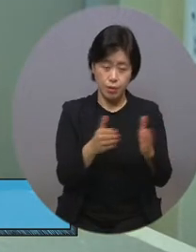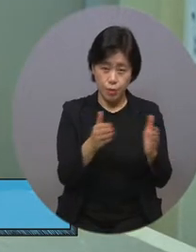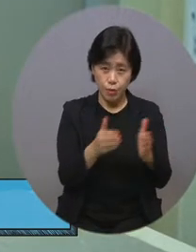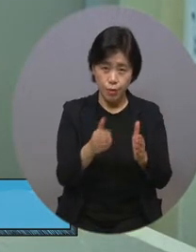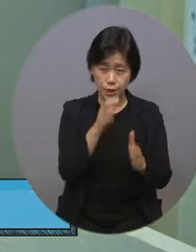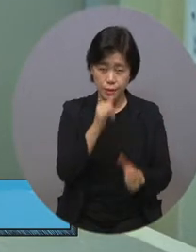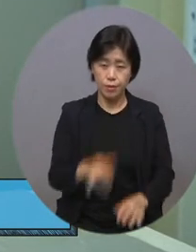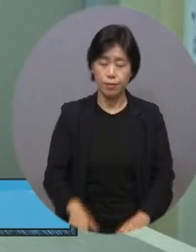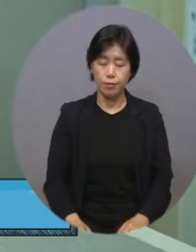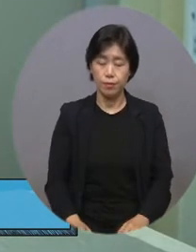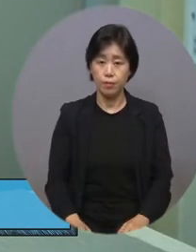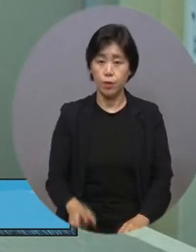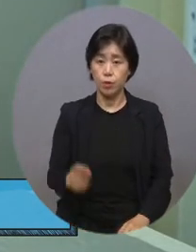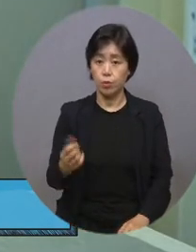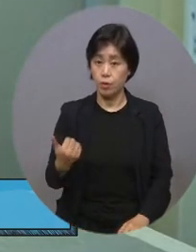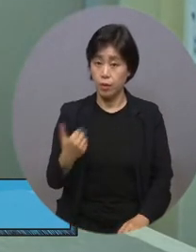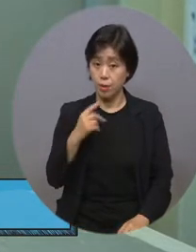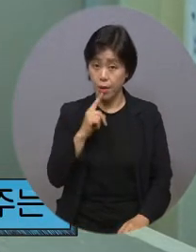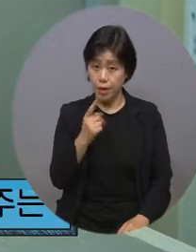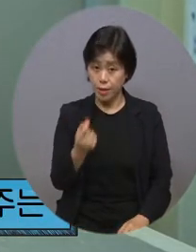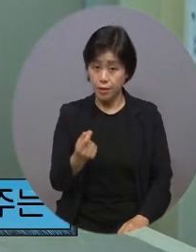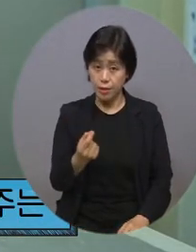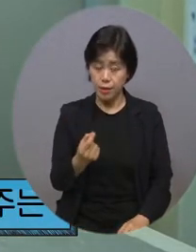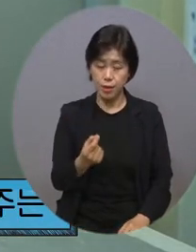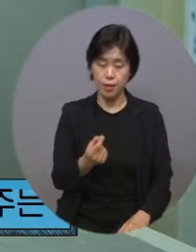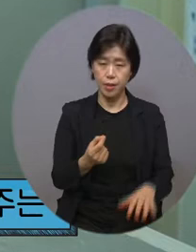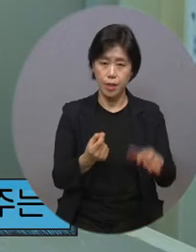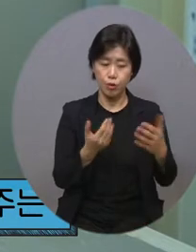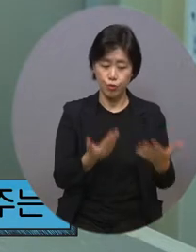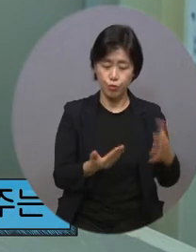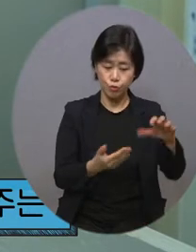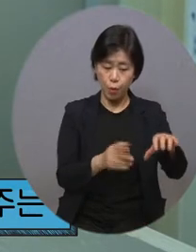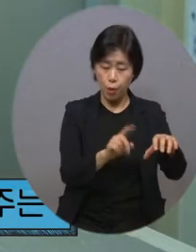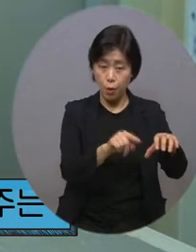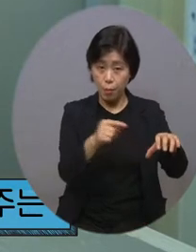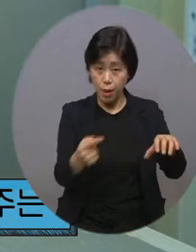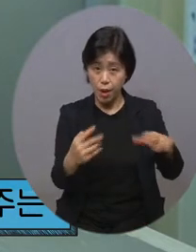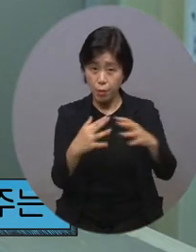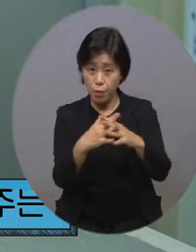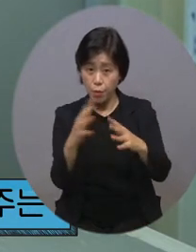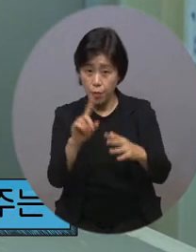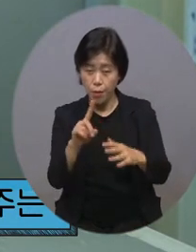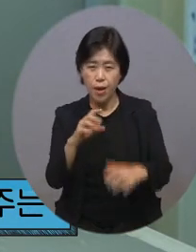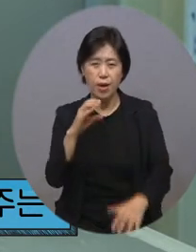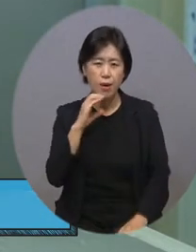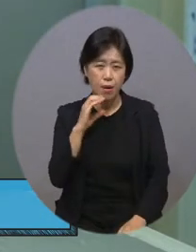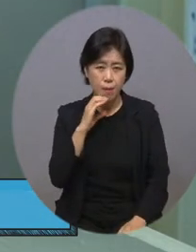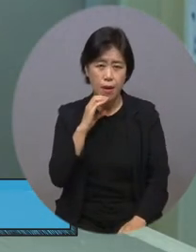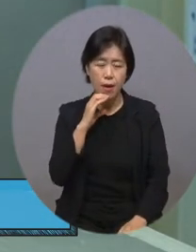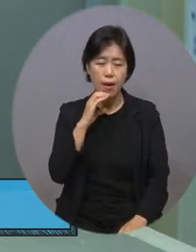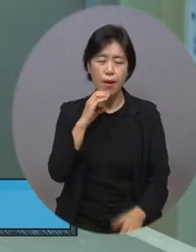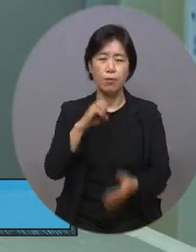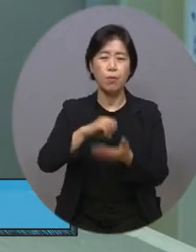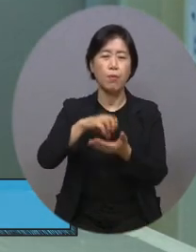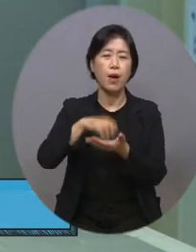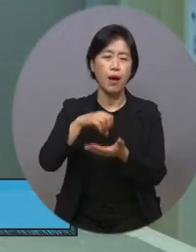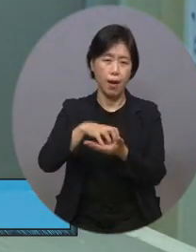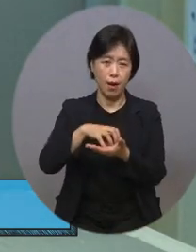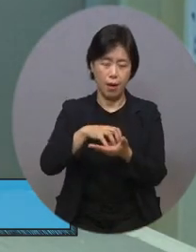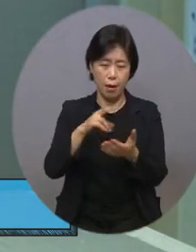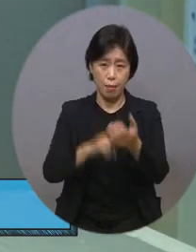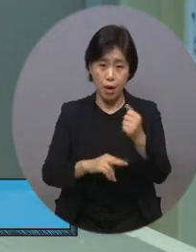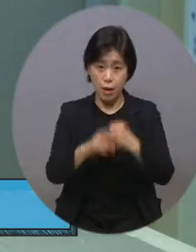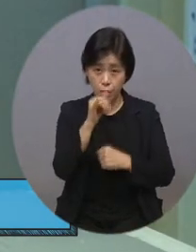그리고 아까 말씀하셨듯이 옆 공간에는 카페와 베이커리와 네. 그 다음에 지역의 농산물을 판매하시는 파머스 마켓까지 같이